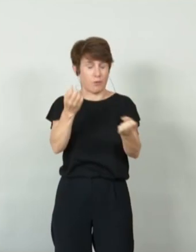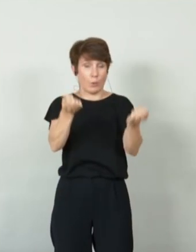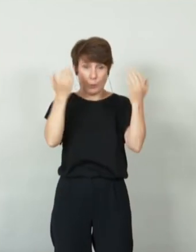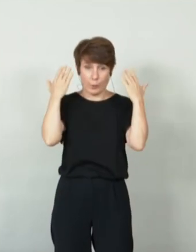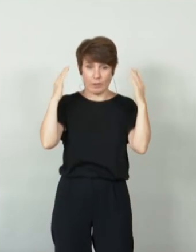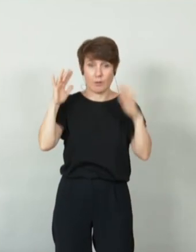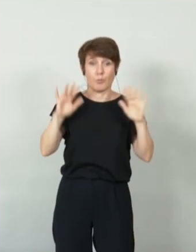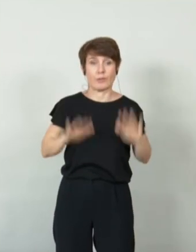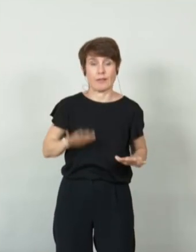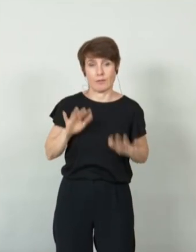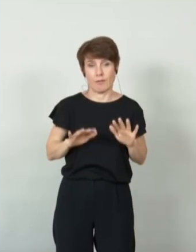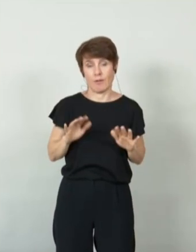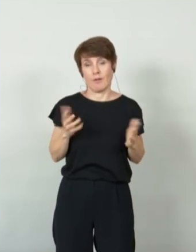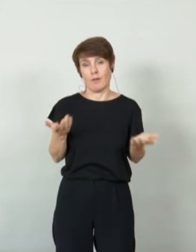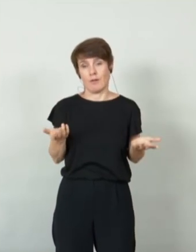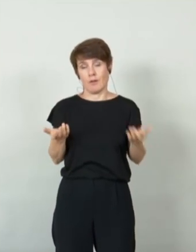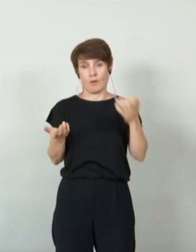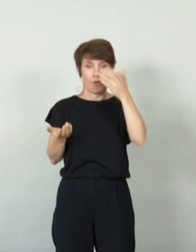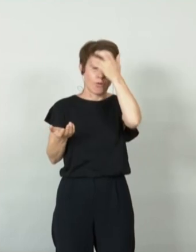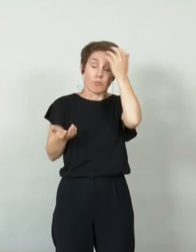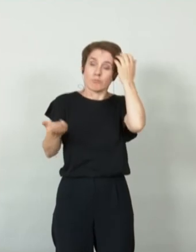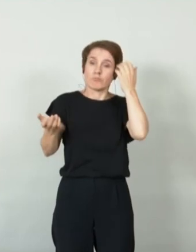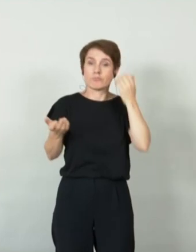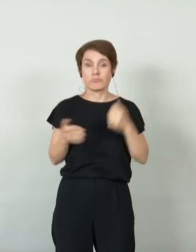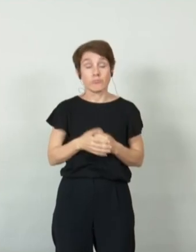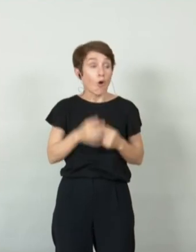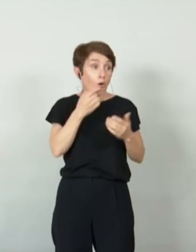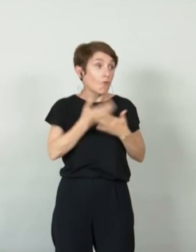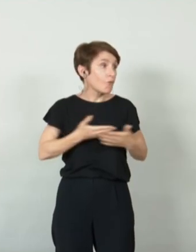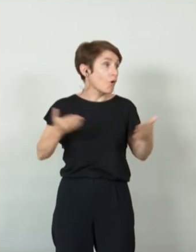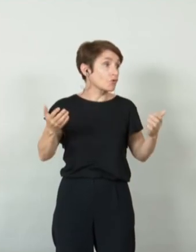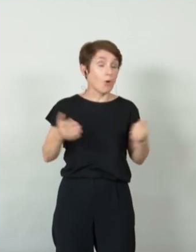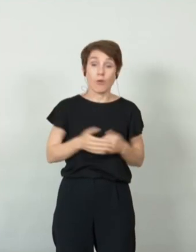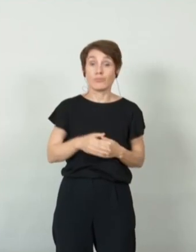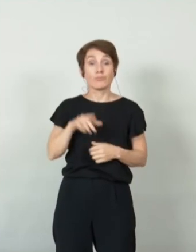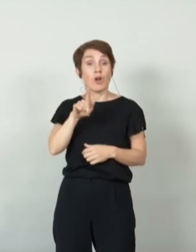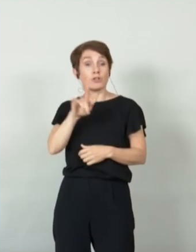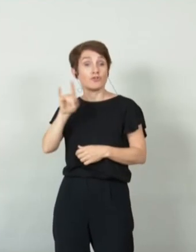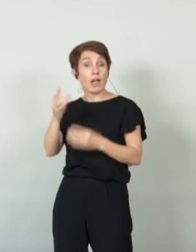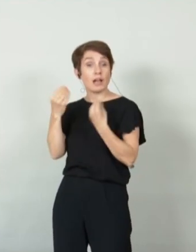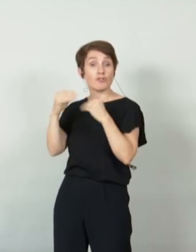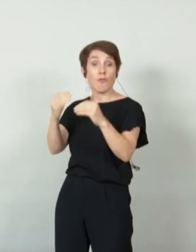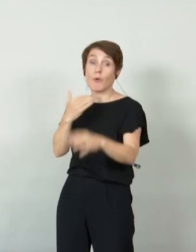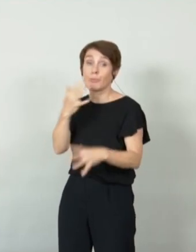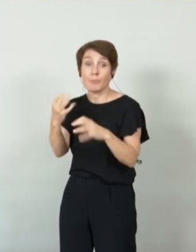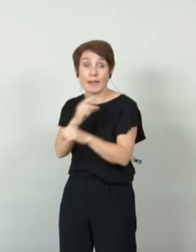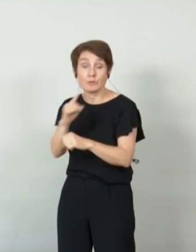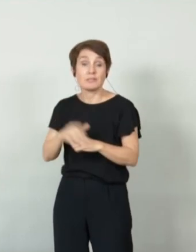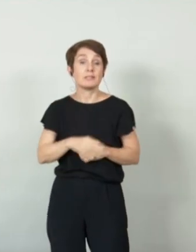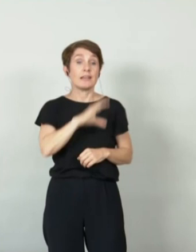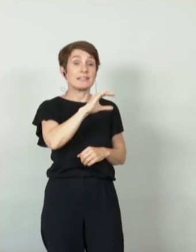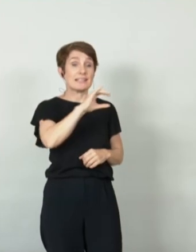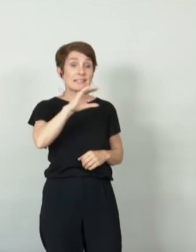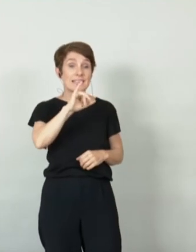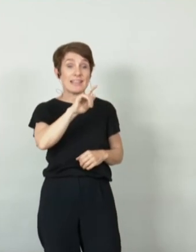pourrait s'entendre dire dans cette dans cet enceinte franchement finalement cette non-vente de Grenoble habitat et de la CCI AJ en 2022